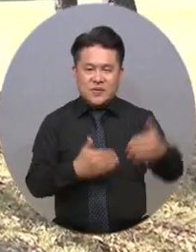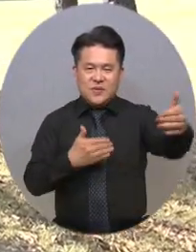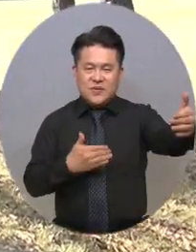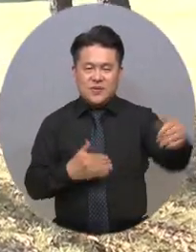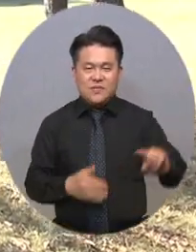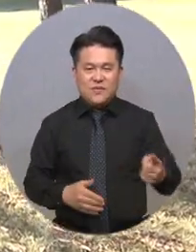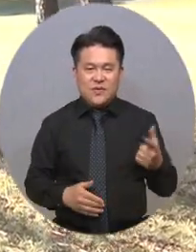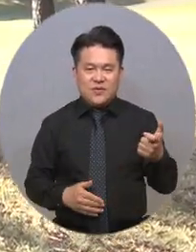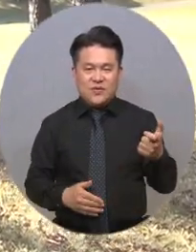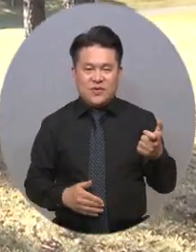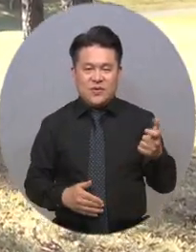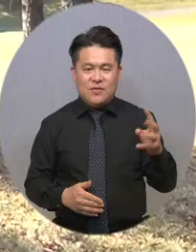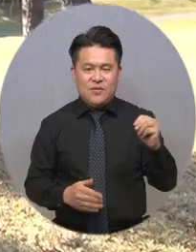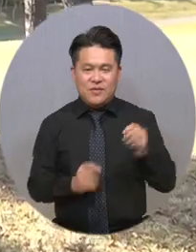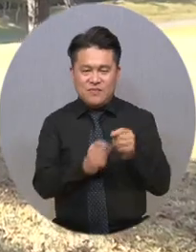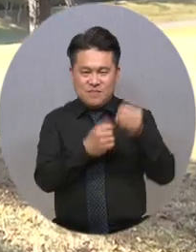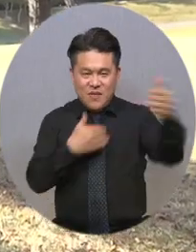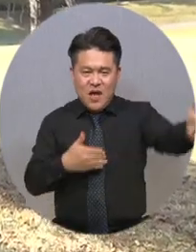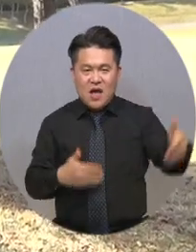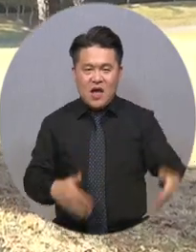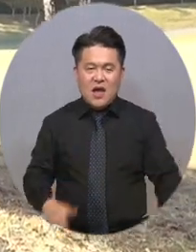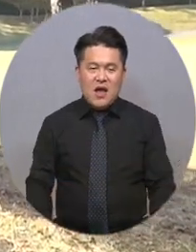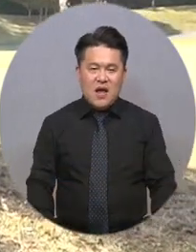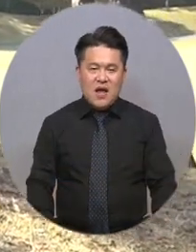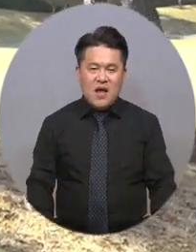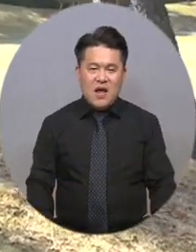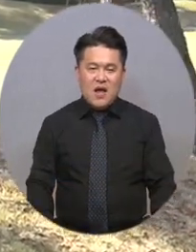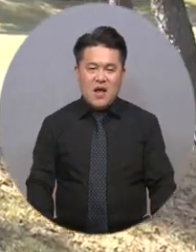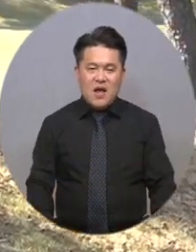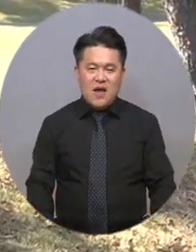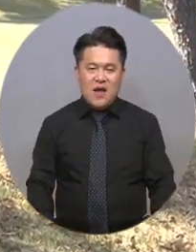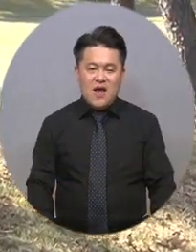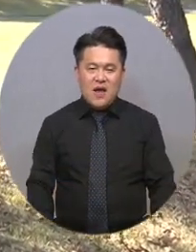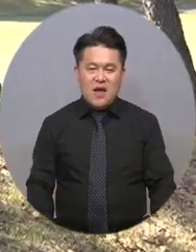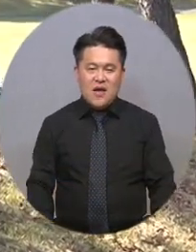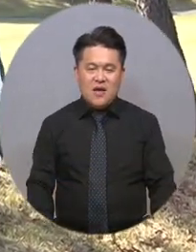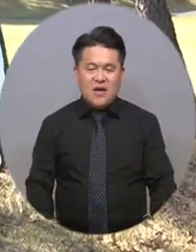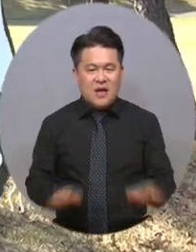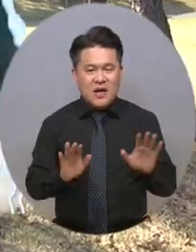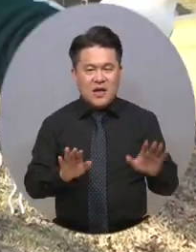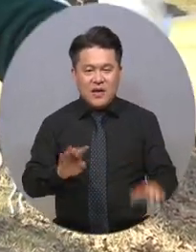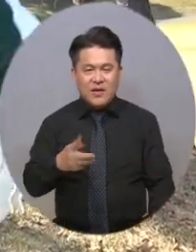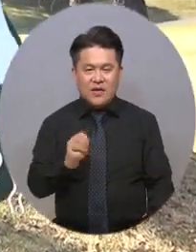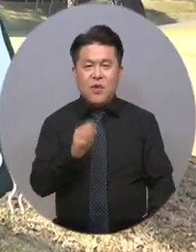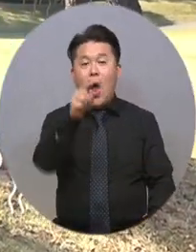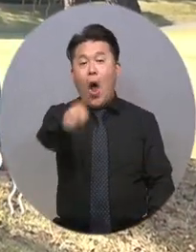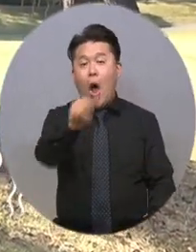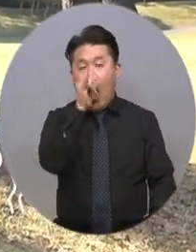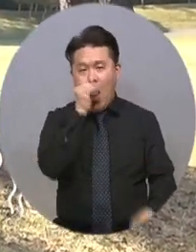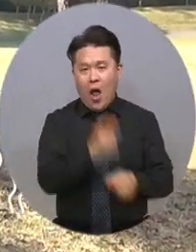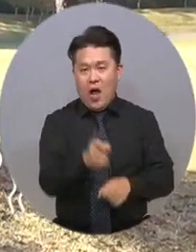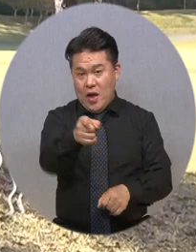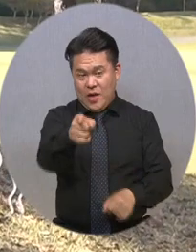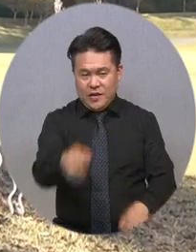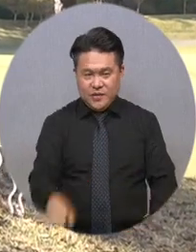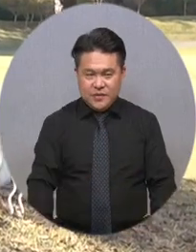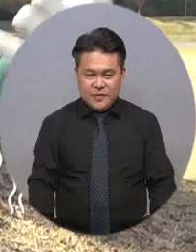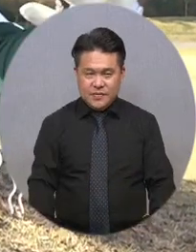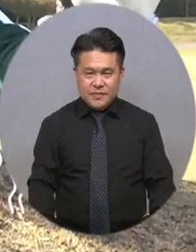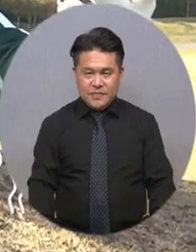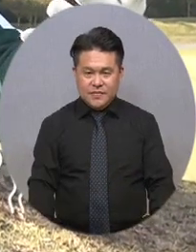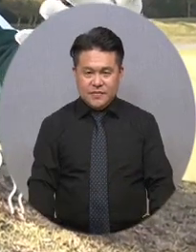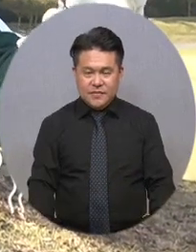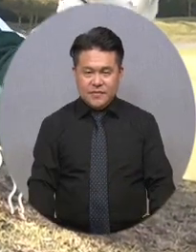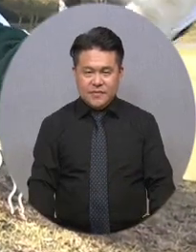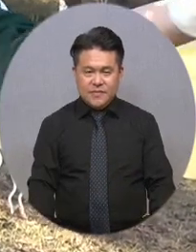난대요. 배판올이라고 볼 색깔 바꿨어요. 아니, 그걸 떠나서 160m 앞에 있어요. 이미. 지금